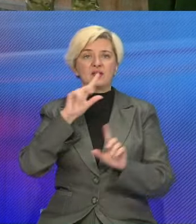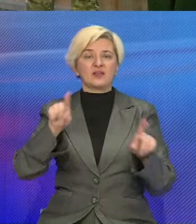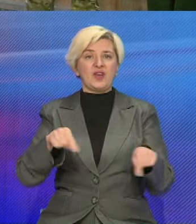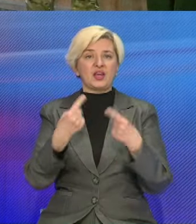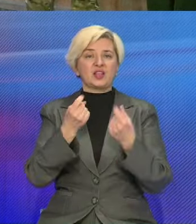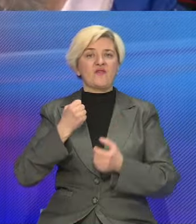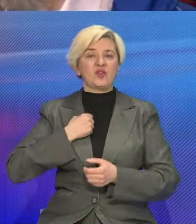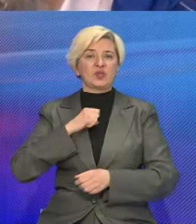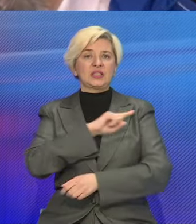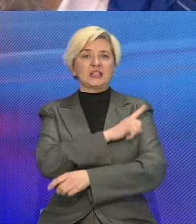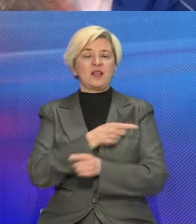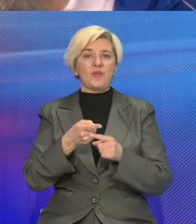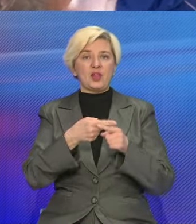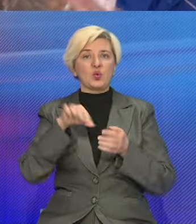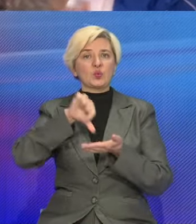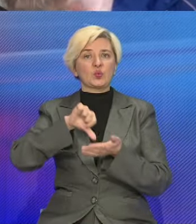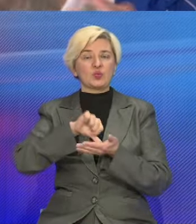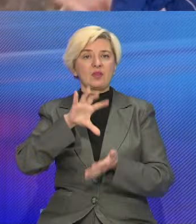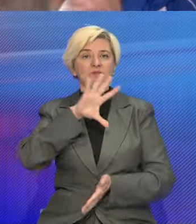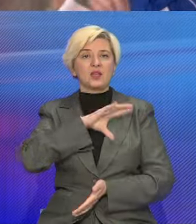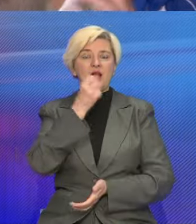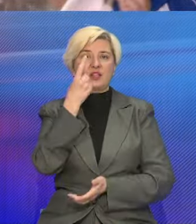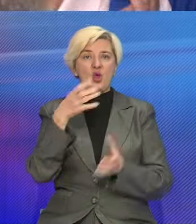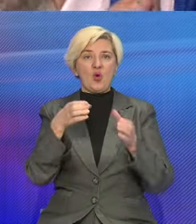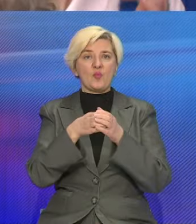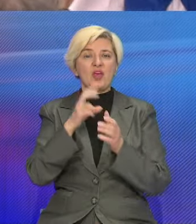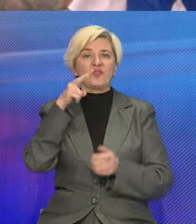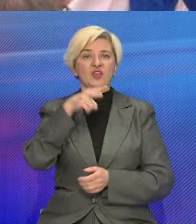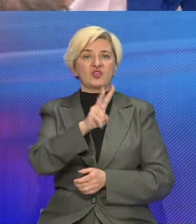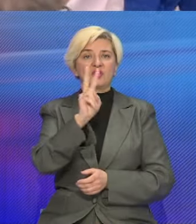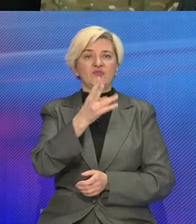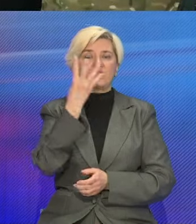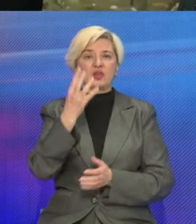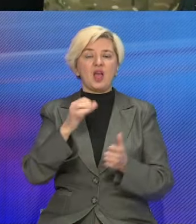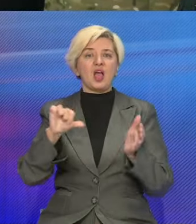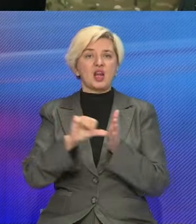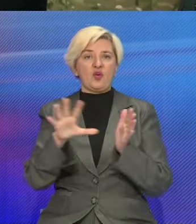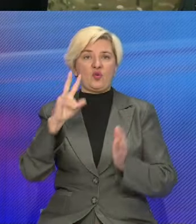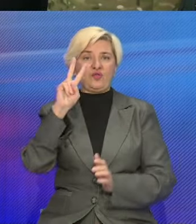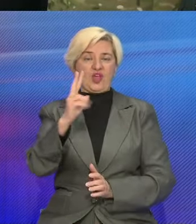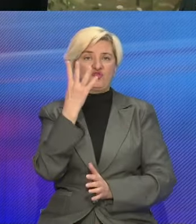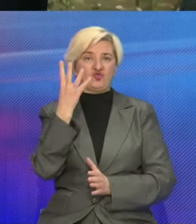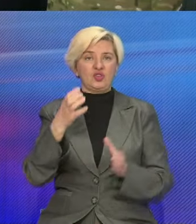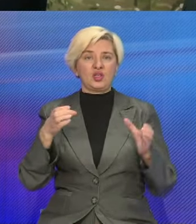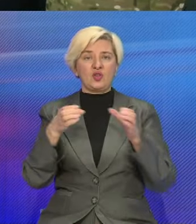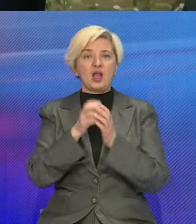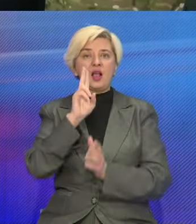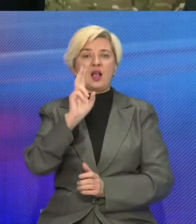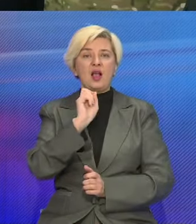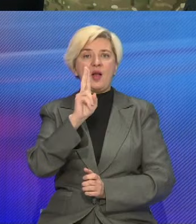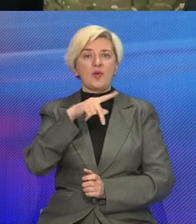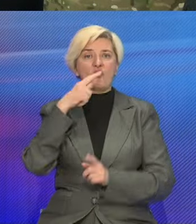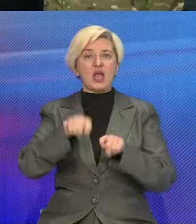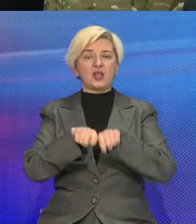удзельнічали 11 команд. У 2024 рекорд 24 дружыны. Як прагушала на открыті,